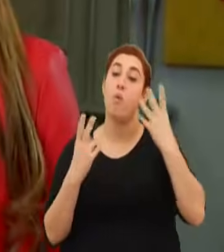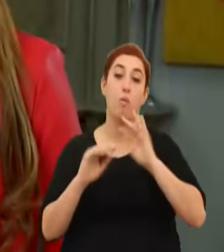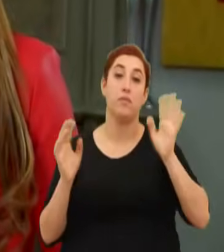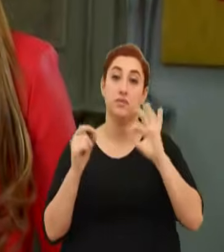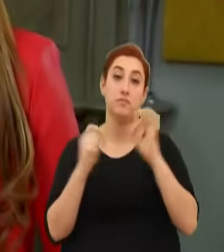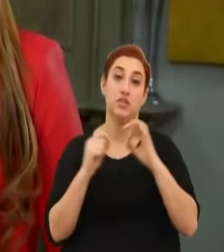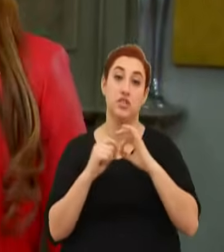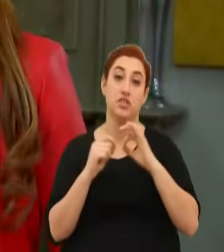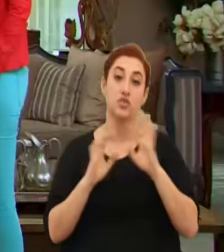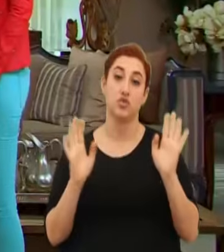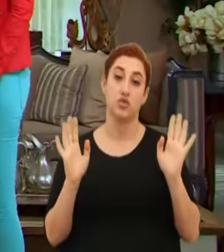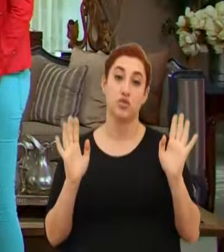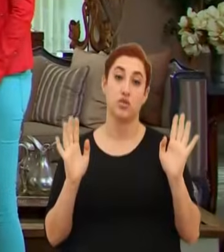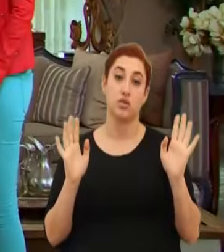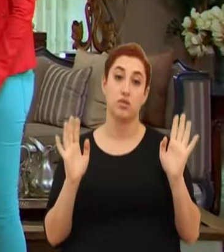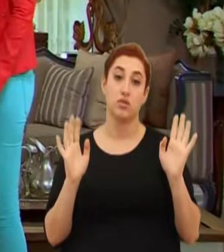Olmaz Biricik.